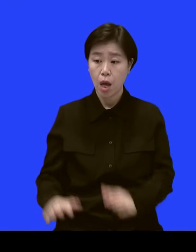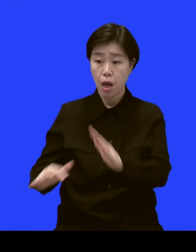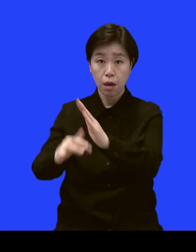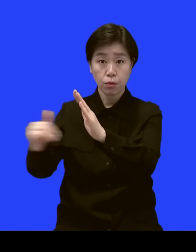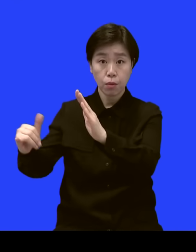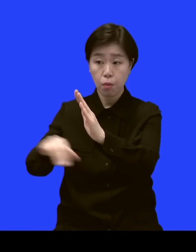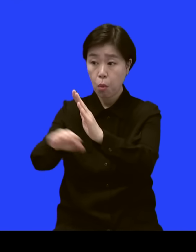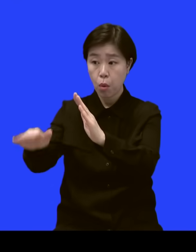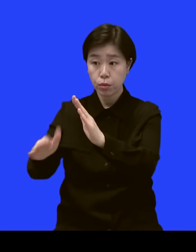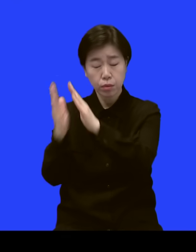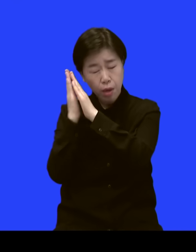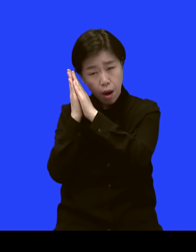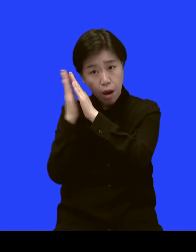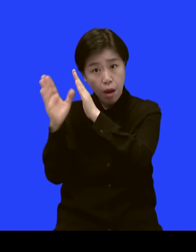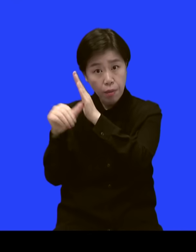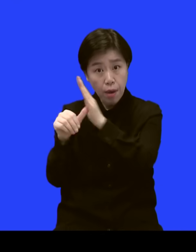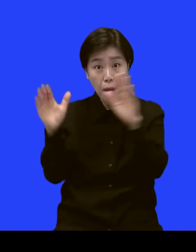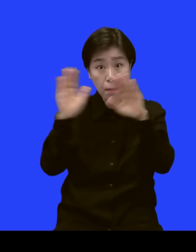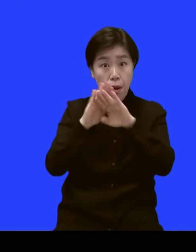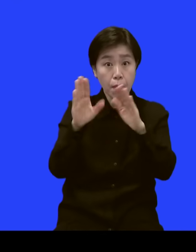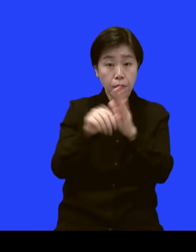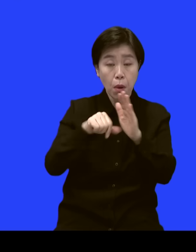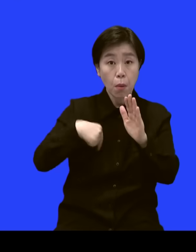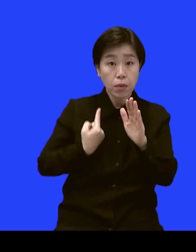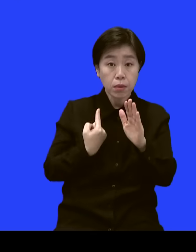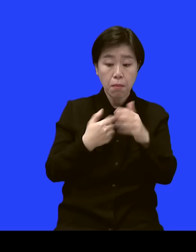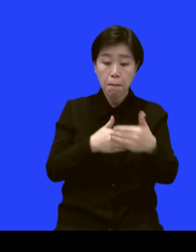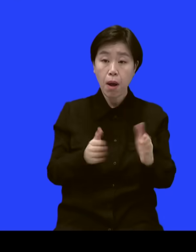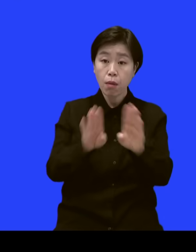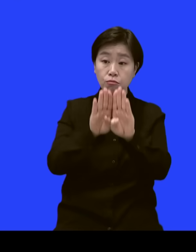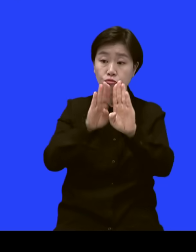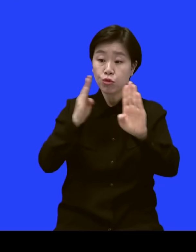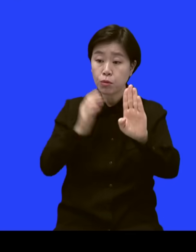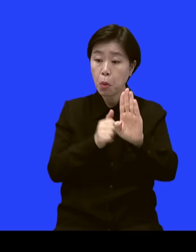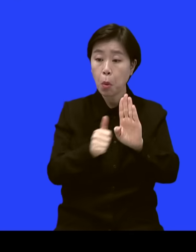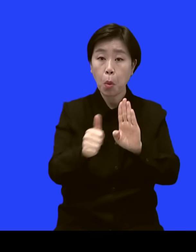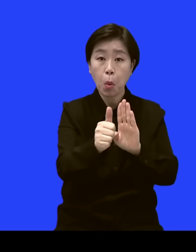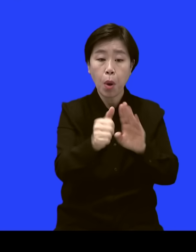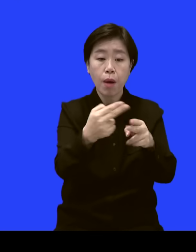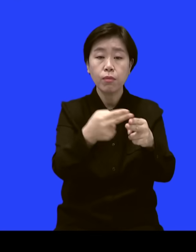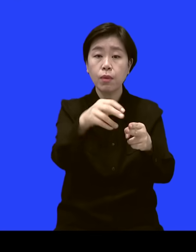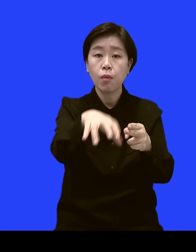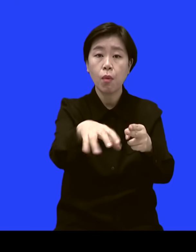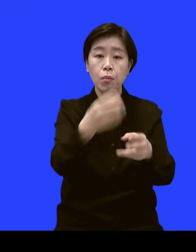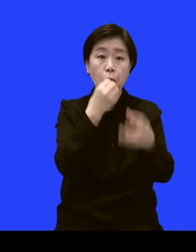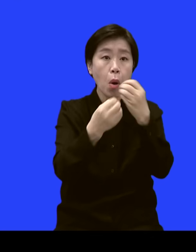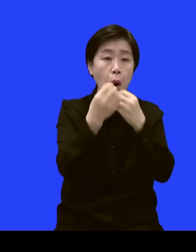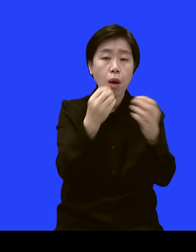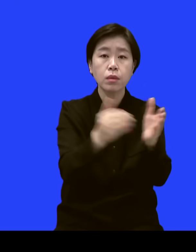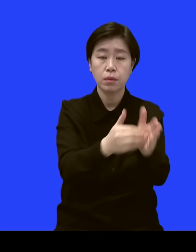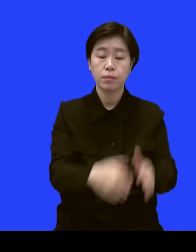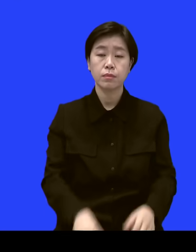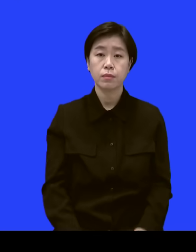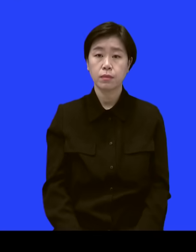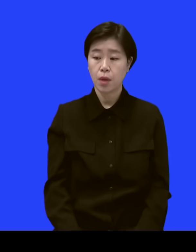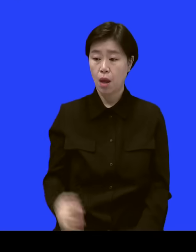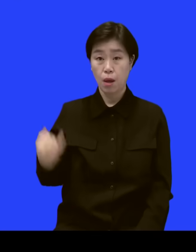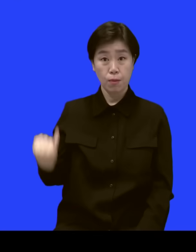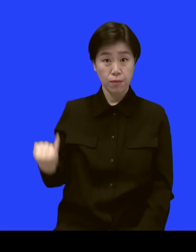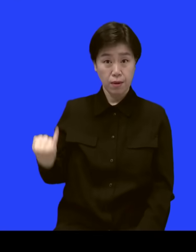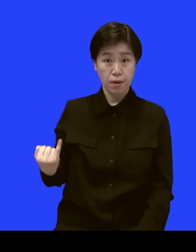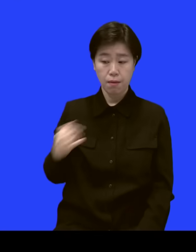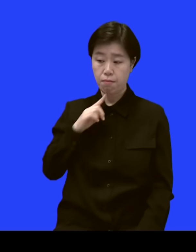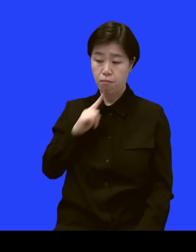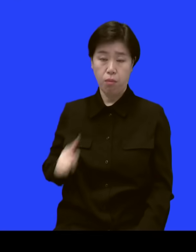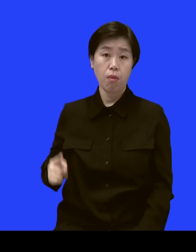다시 자고. 식구조차 가족들조차도 만나고 싶지 않고 부모님은 물론이고 동생이 이제 저랑